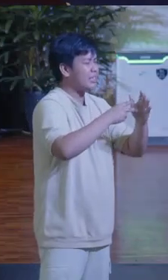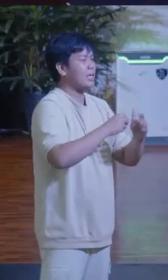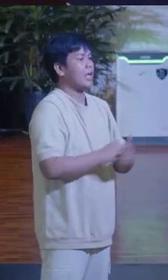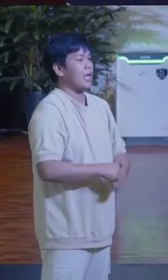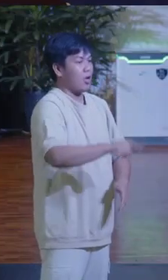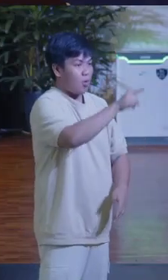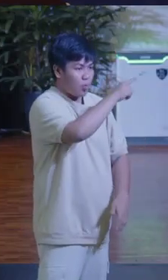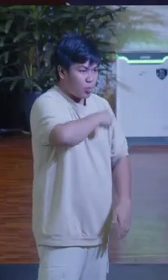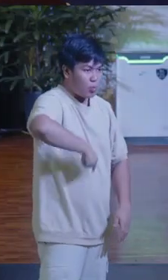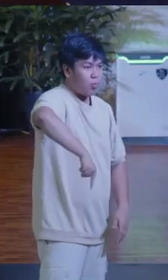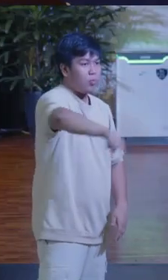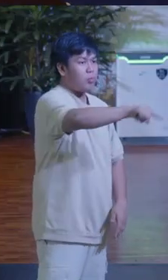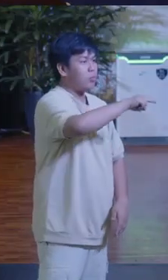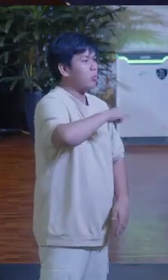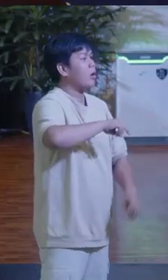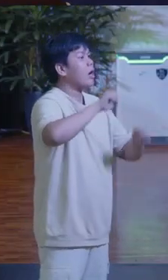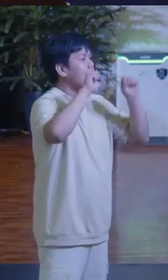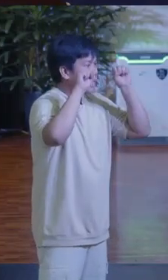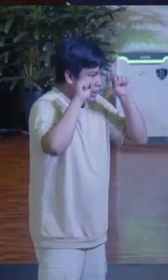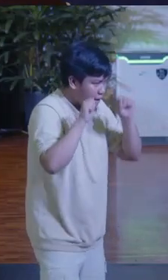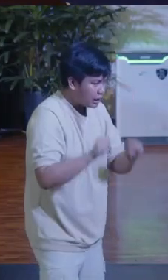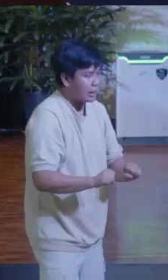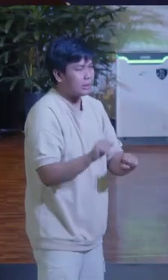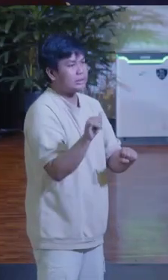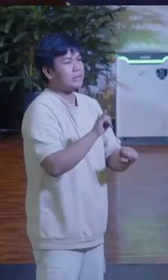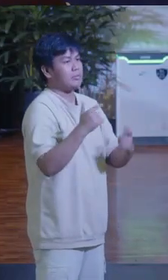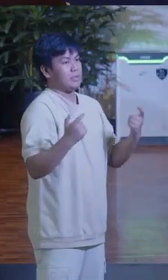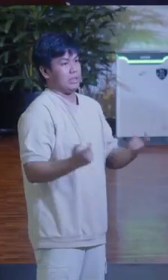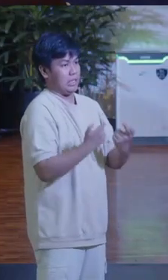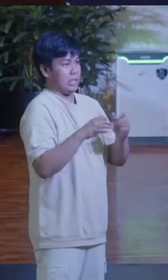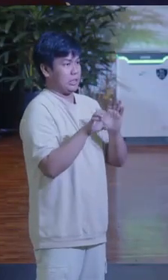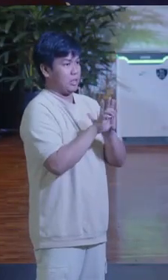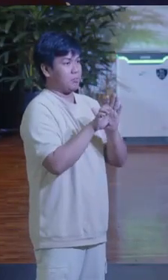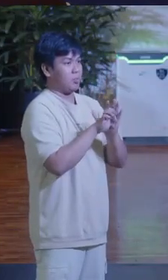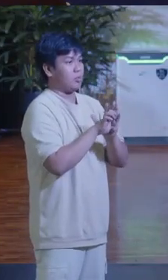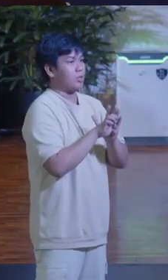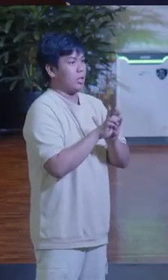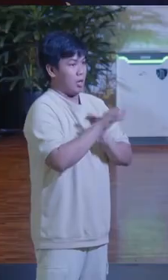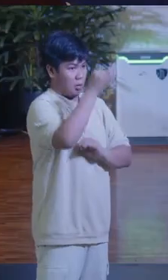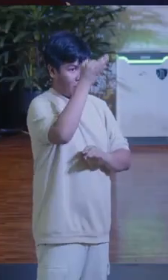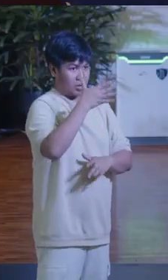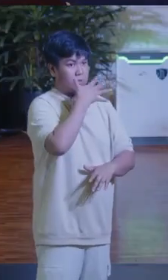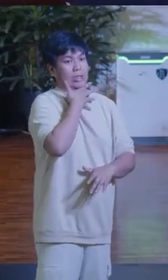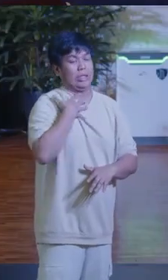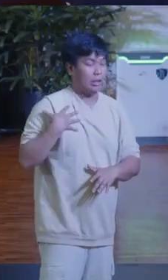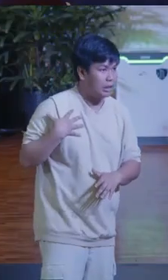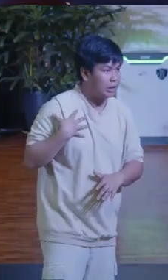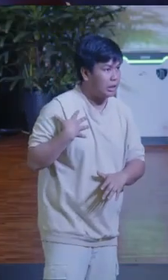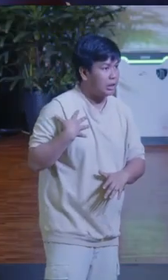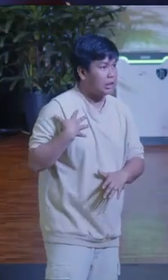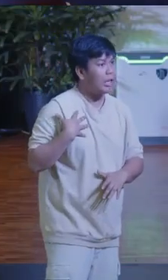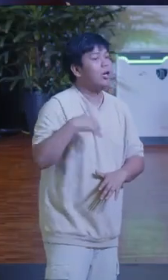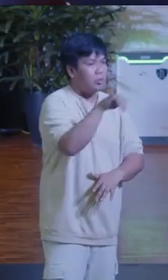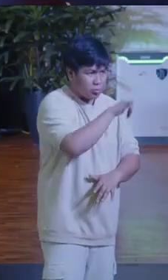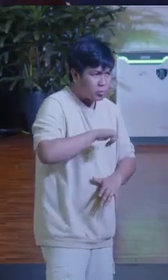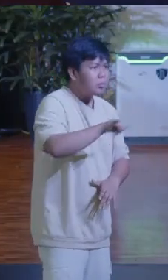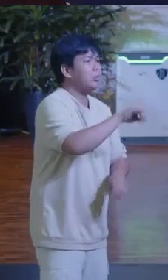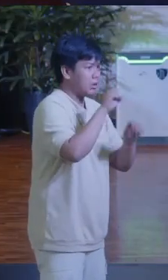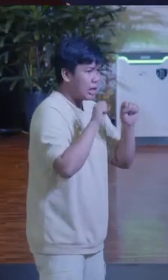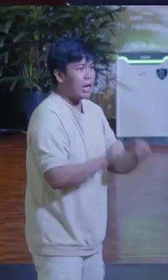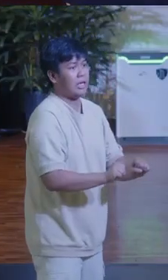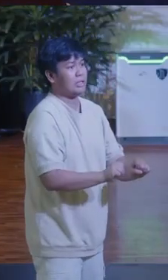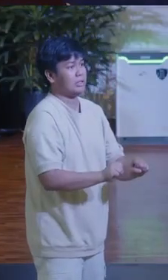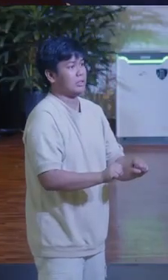tayo maaring mahulog sa ganyang kasalanan at sa ating pagtutuwid ng ating minamahal na mga kapatid